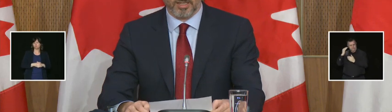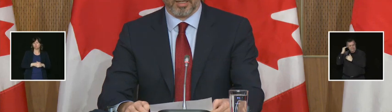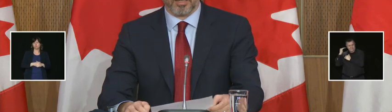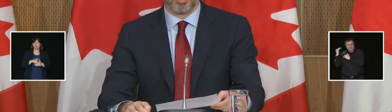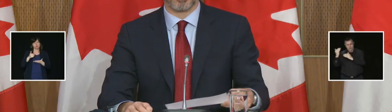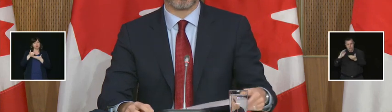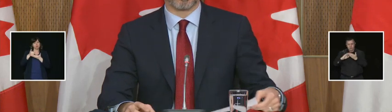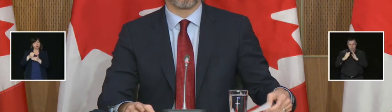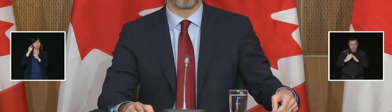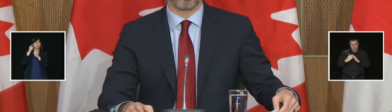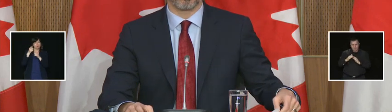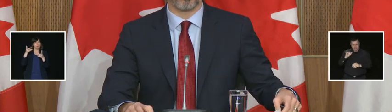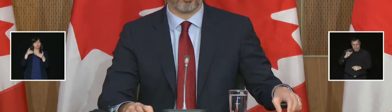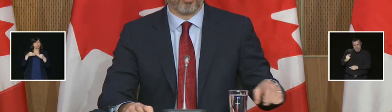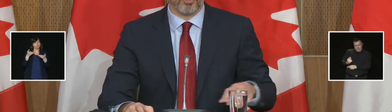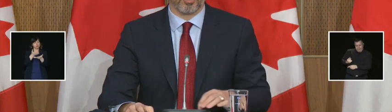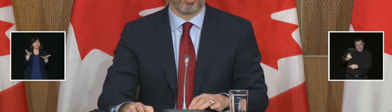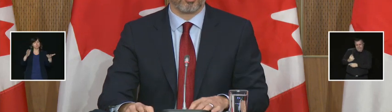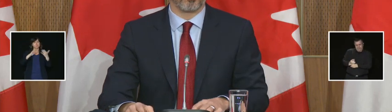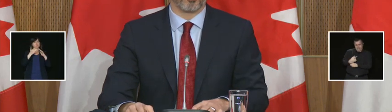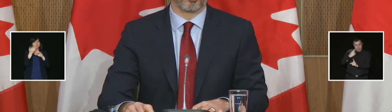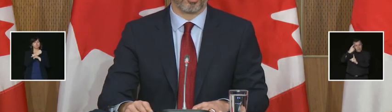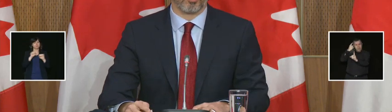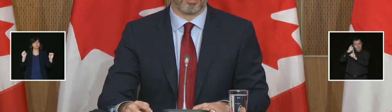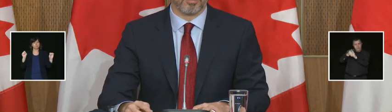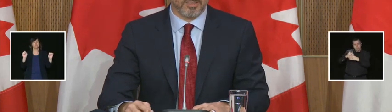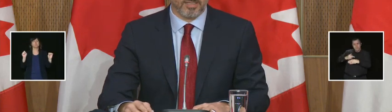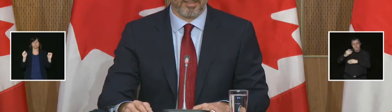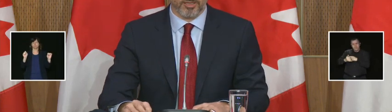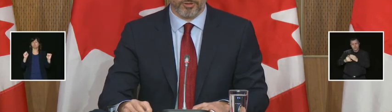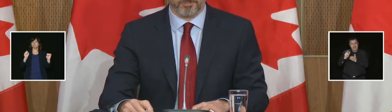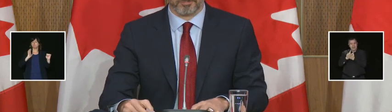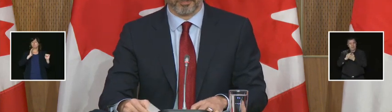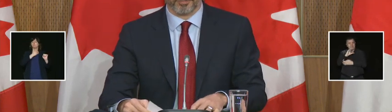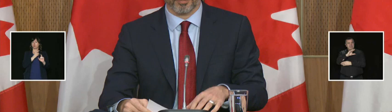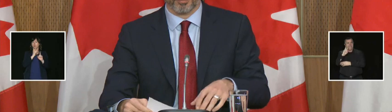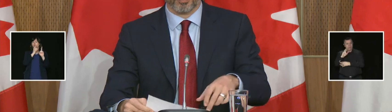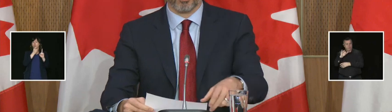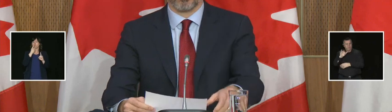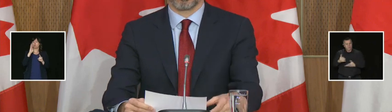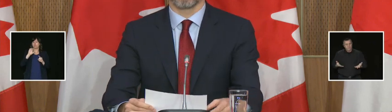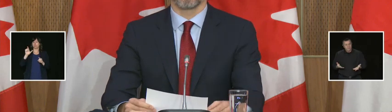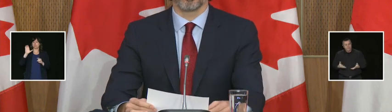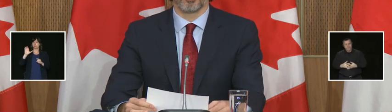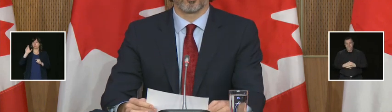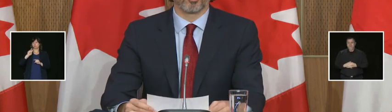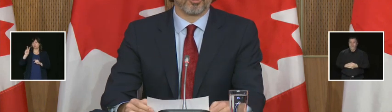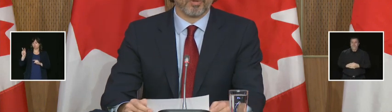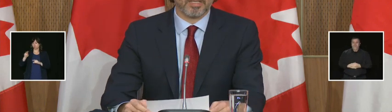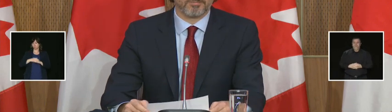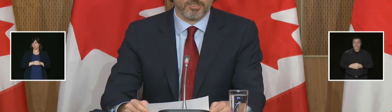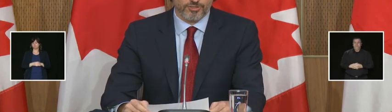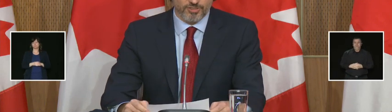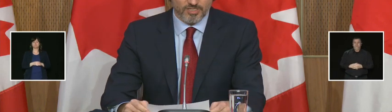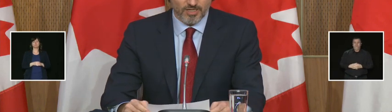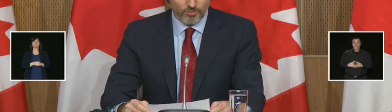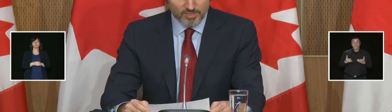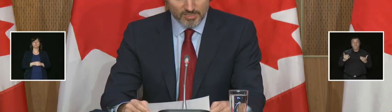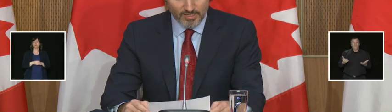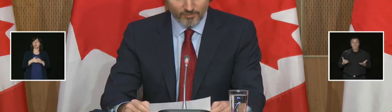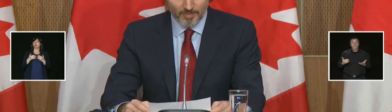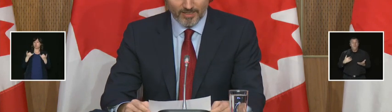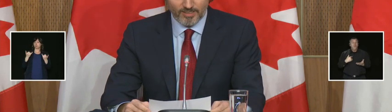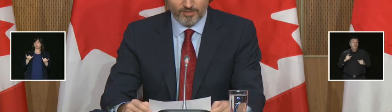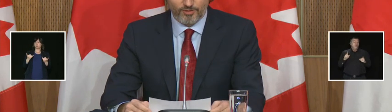et c'est exactement le but du projet de loi c 22 aujourd'hui je tiens